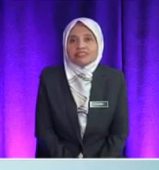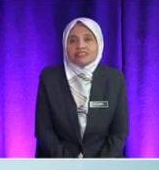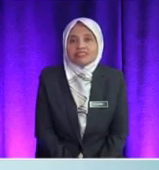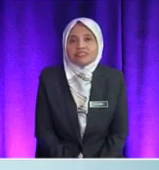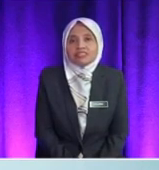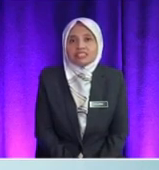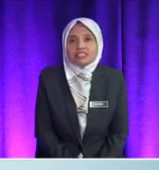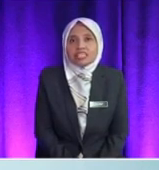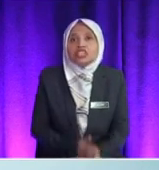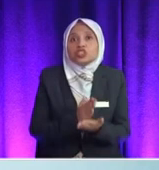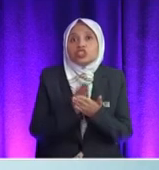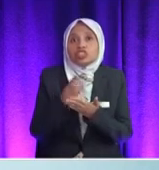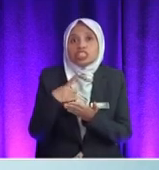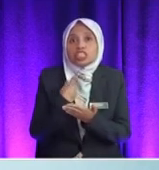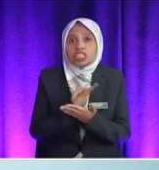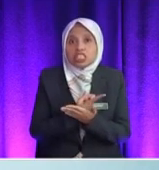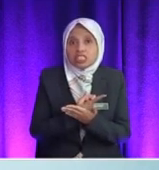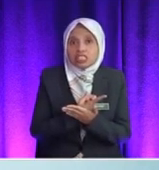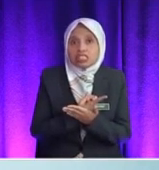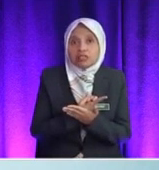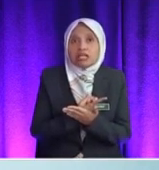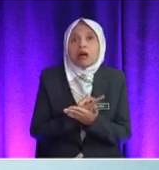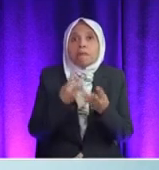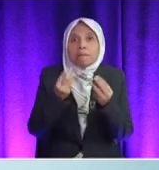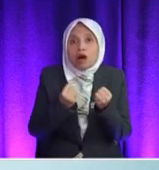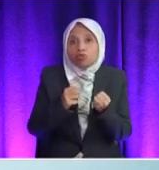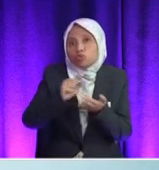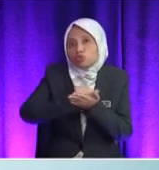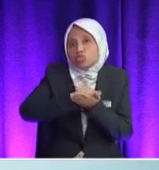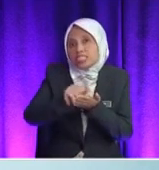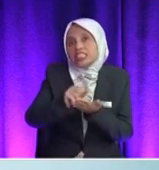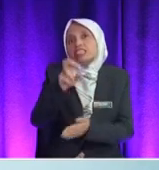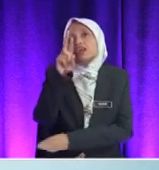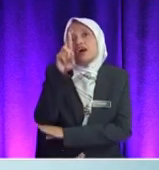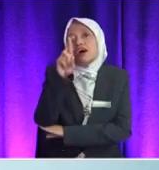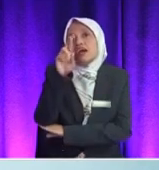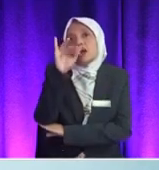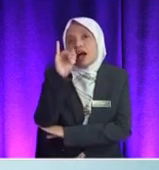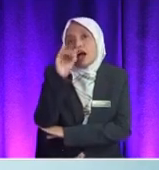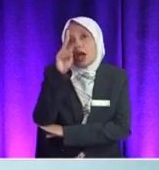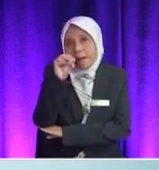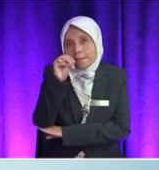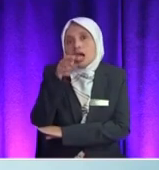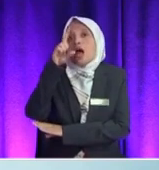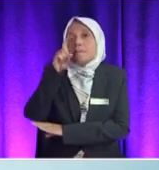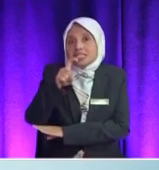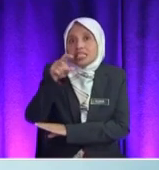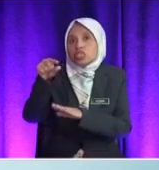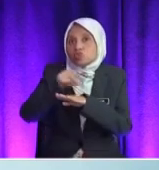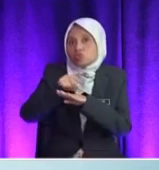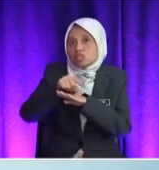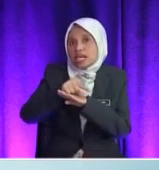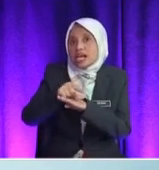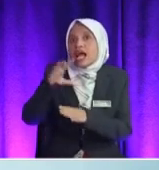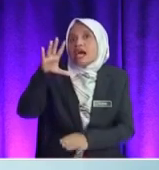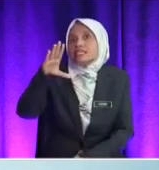yang seharusnya kita anak cucu kita kena menggunakan span nah ini